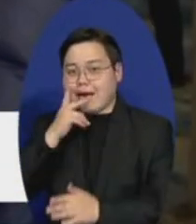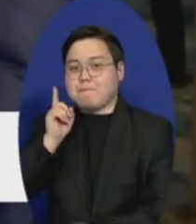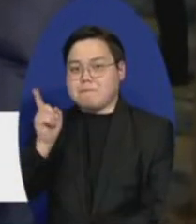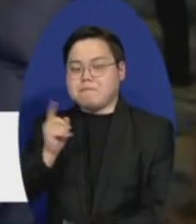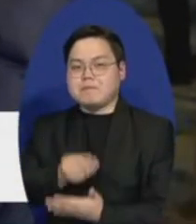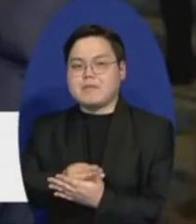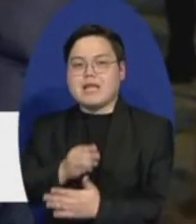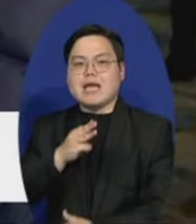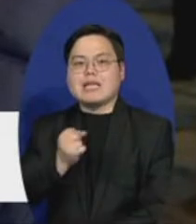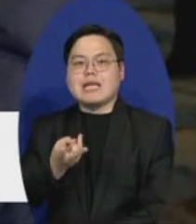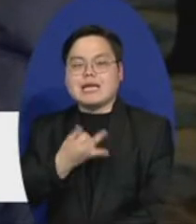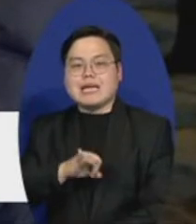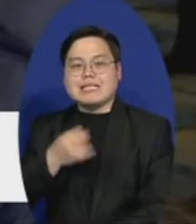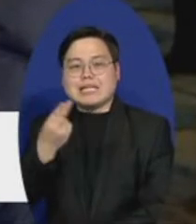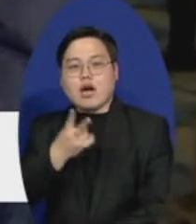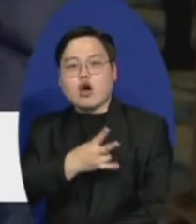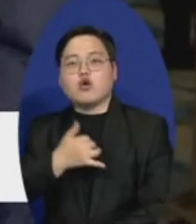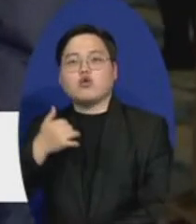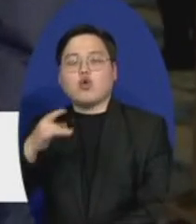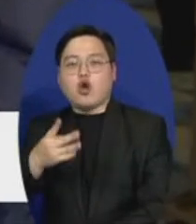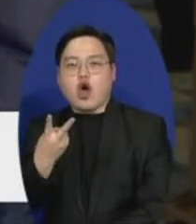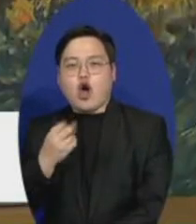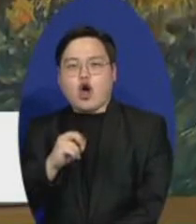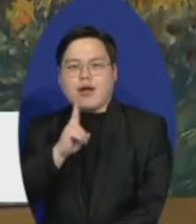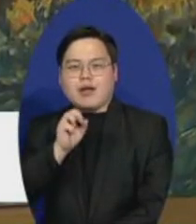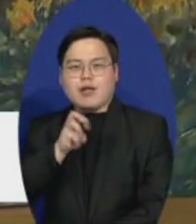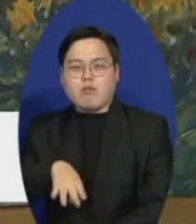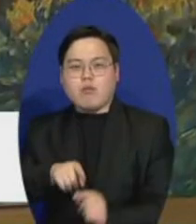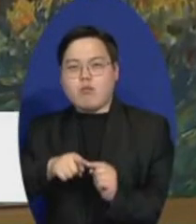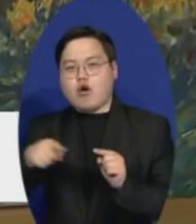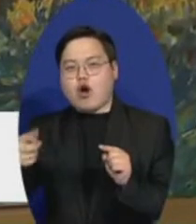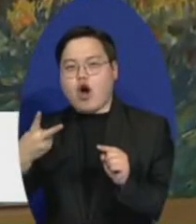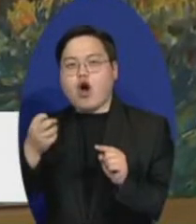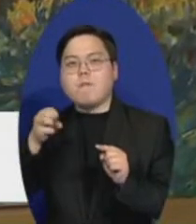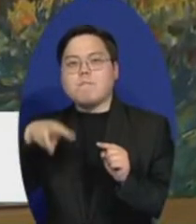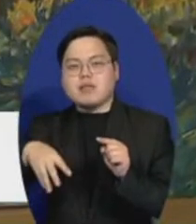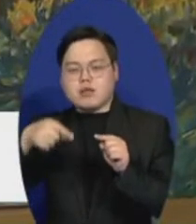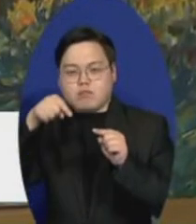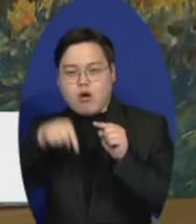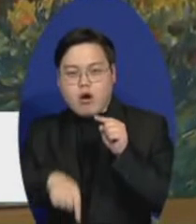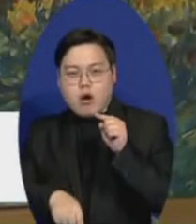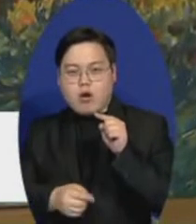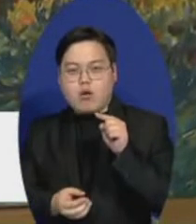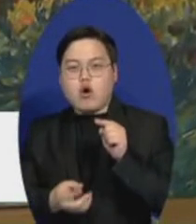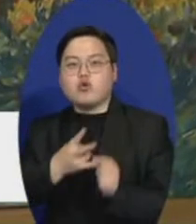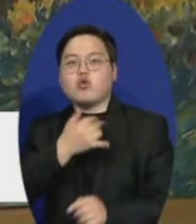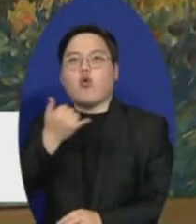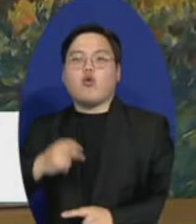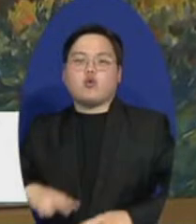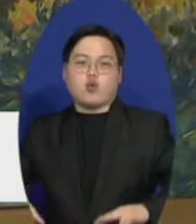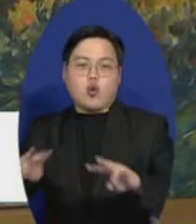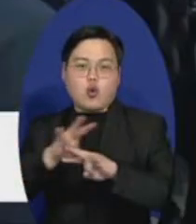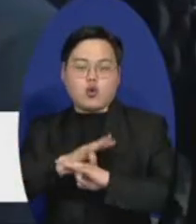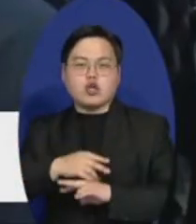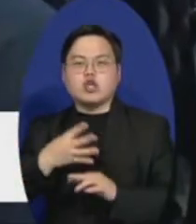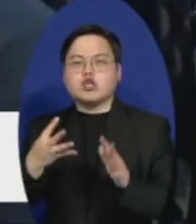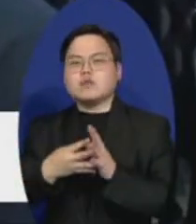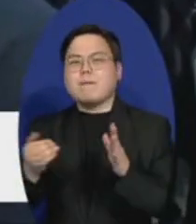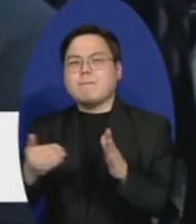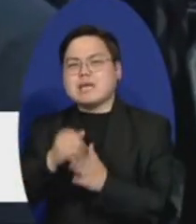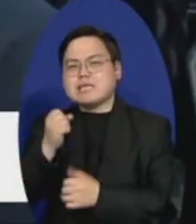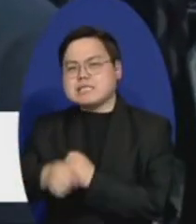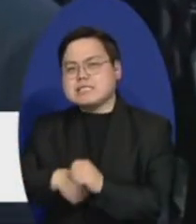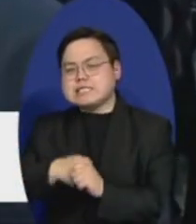Жишээлбэл Тэрхийн цагаан нуур 20 орчим км урт 20 метрийн гүн цэнгэг урсгалтай нуур юм а. Энэ л нуур 9000 орчим жилийн настай